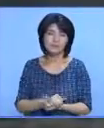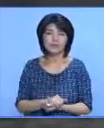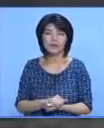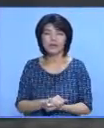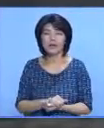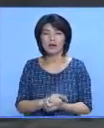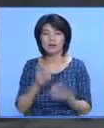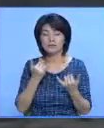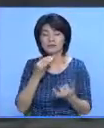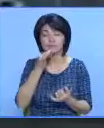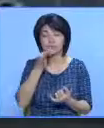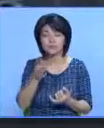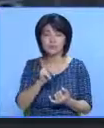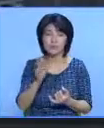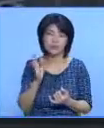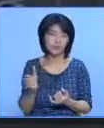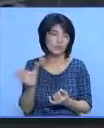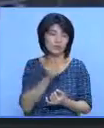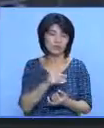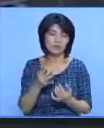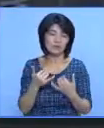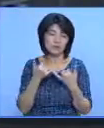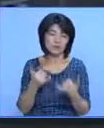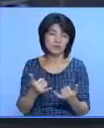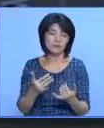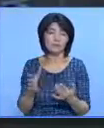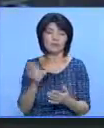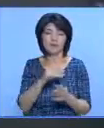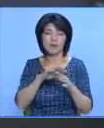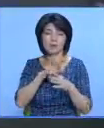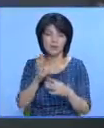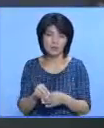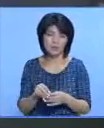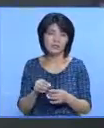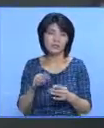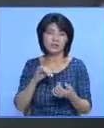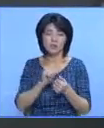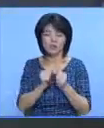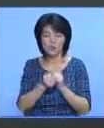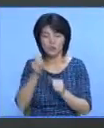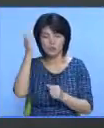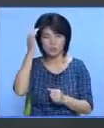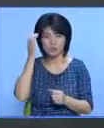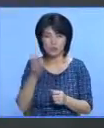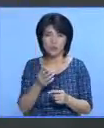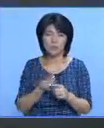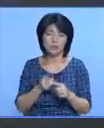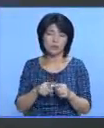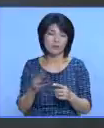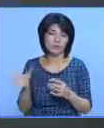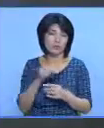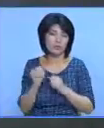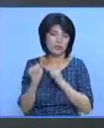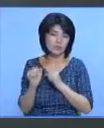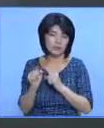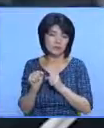екенін айтып сендіріп отыр. Бүгінгі таңда бағаны негізсіз көтеретін және заңсыз көмір сатумен айналысатындарға қарсы жұмыс тобы құрылған. Олардың